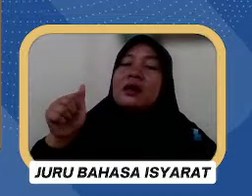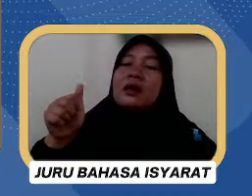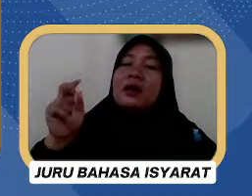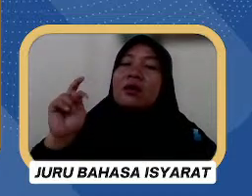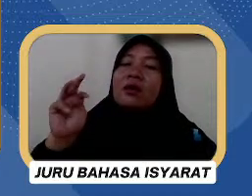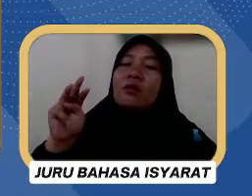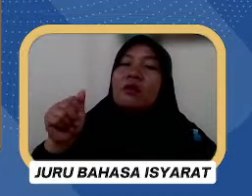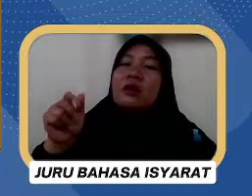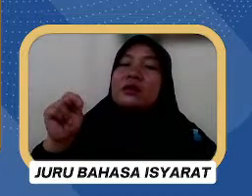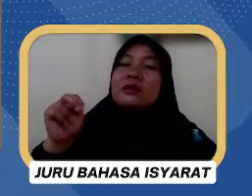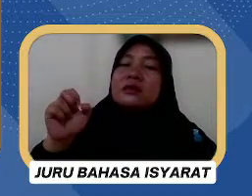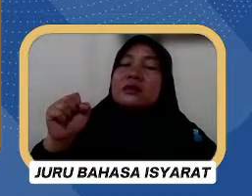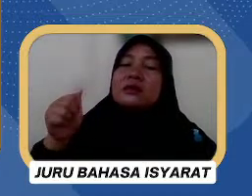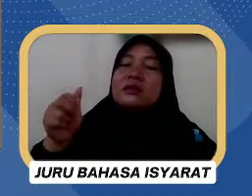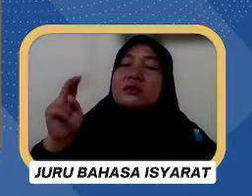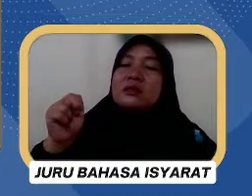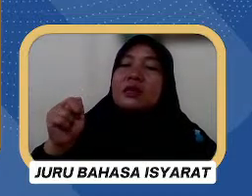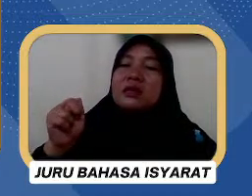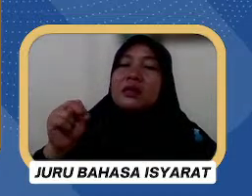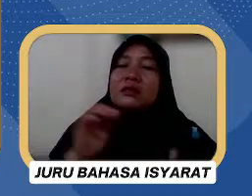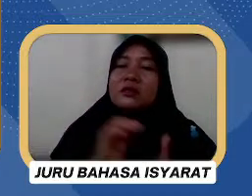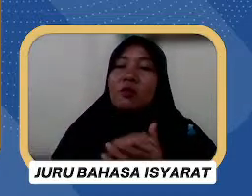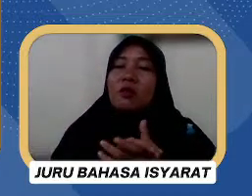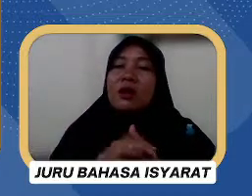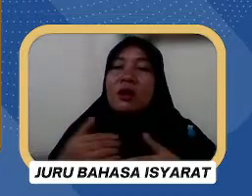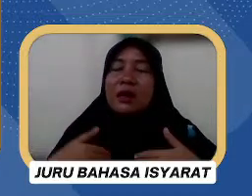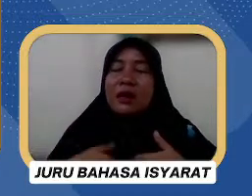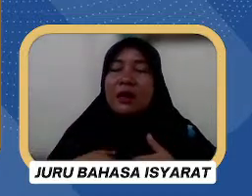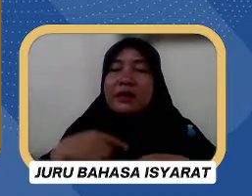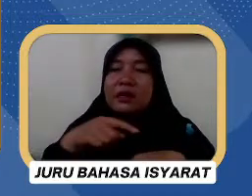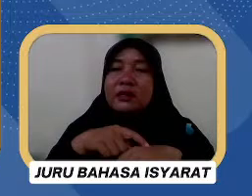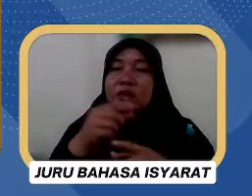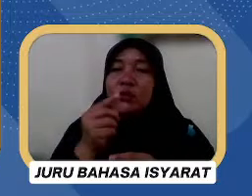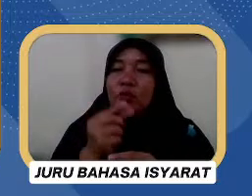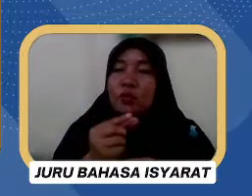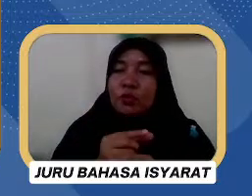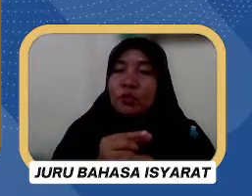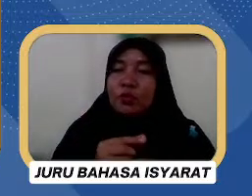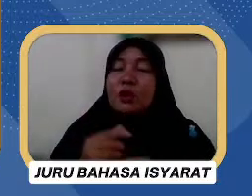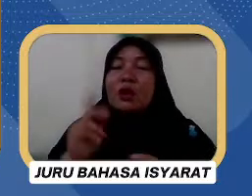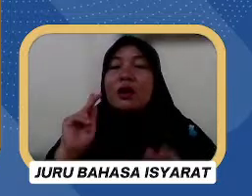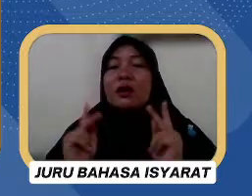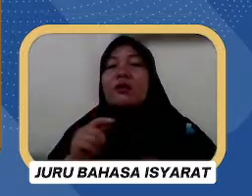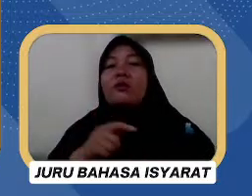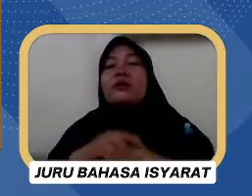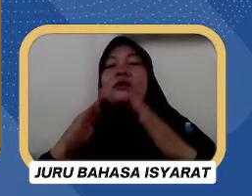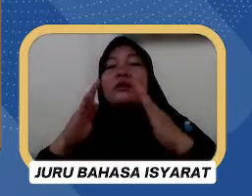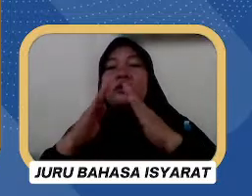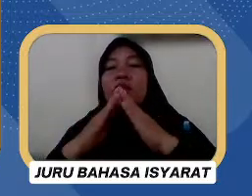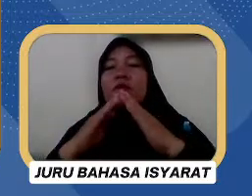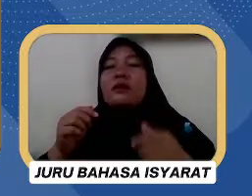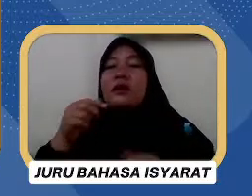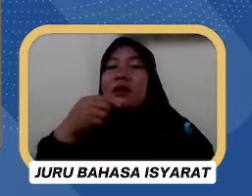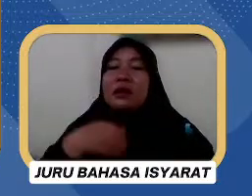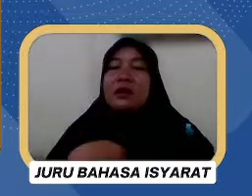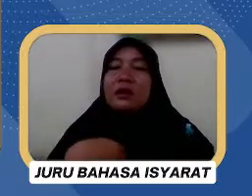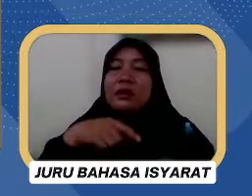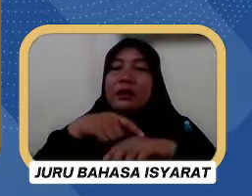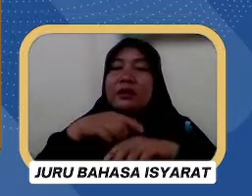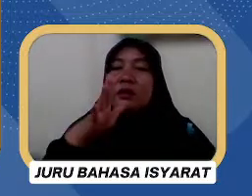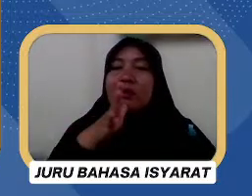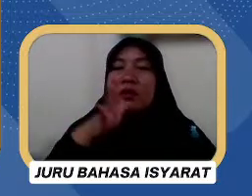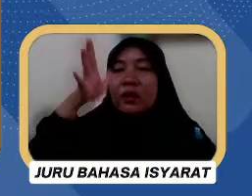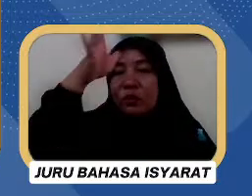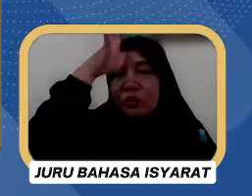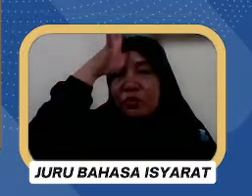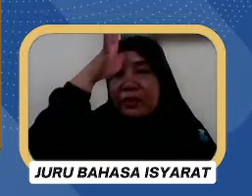dan sebagainya. Pengawasan-pengawasan internal, pengawasan eksternal inilah yang pastinya juga harus menjadi salah satu faktor yang